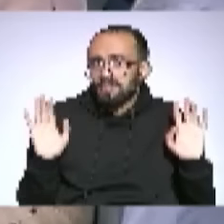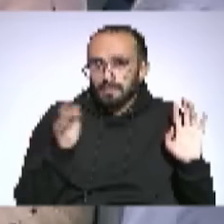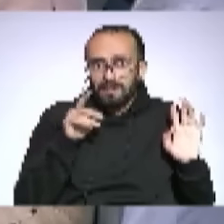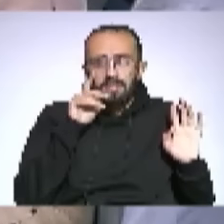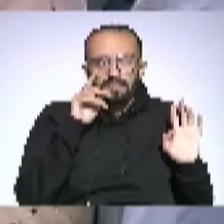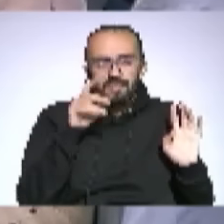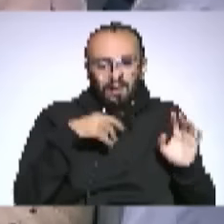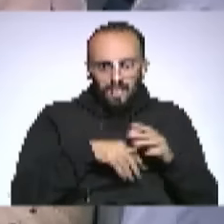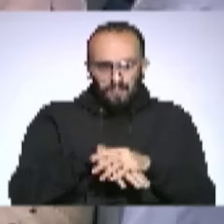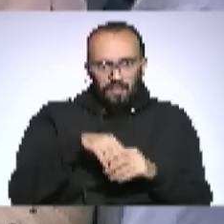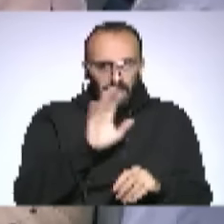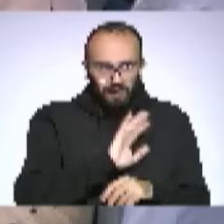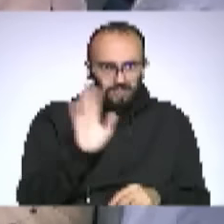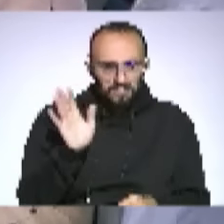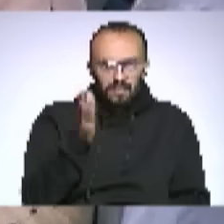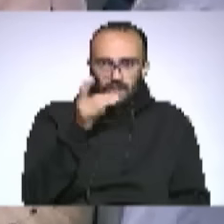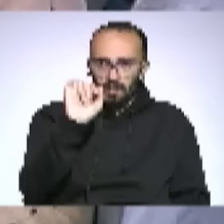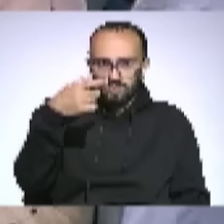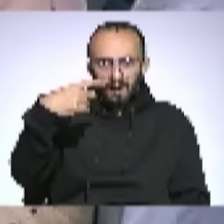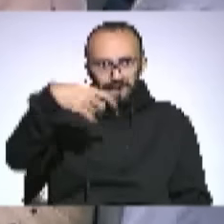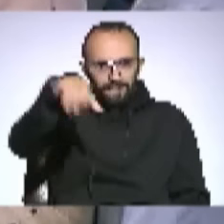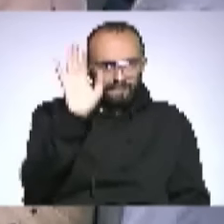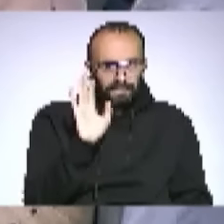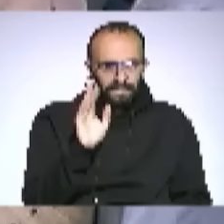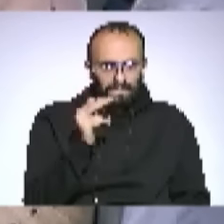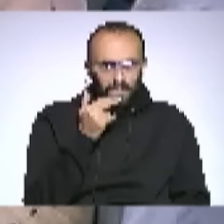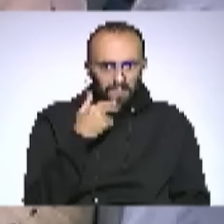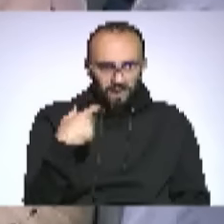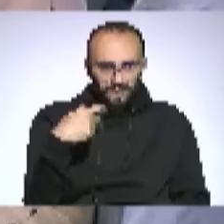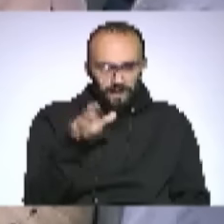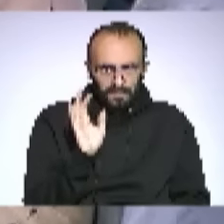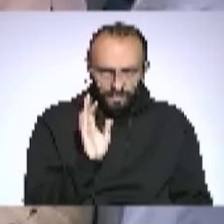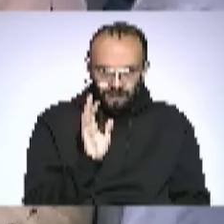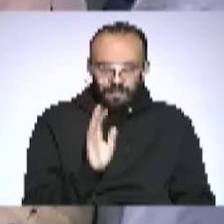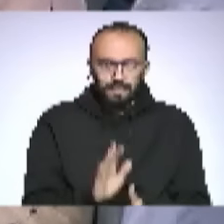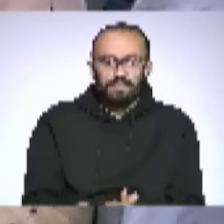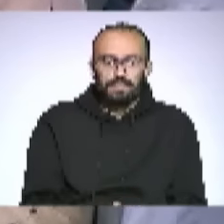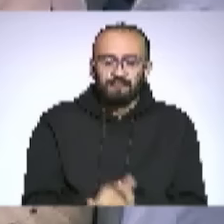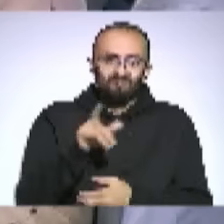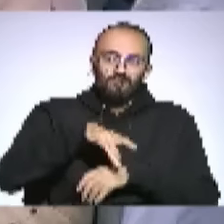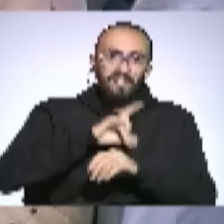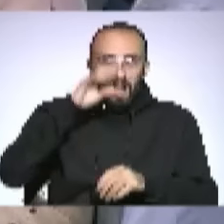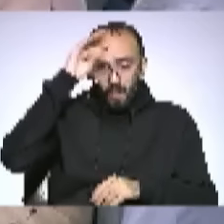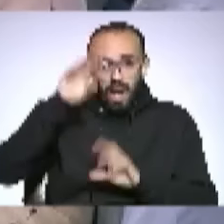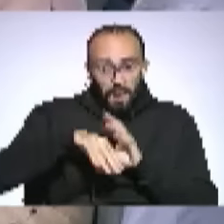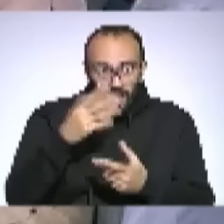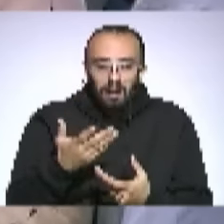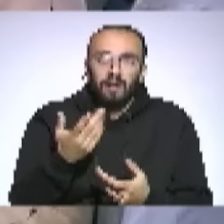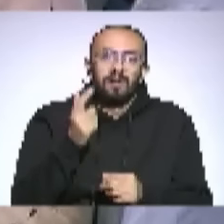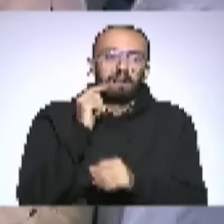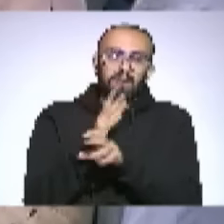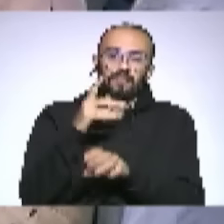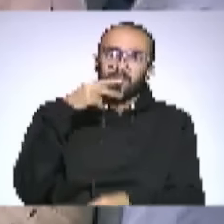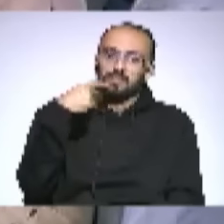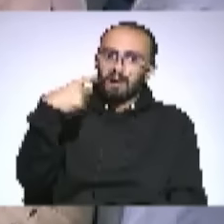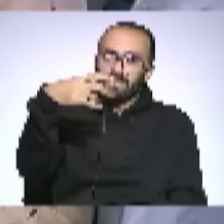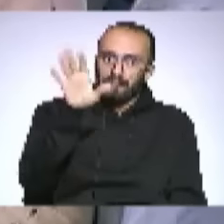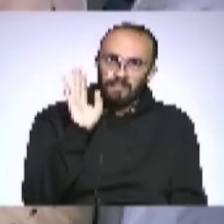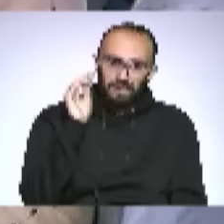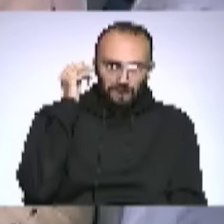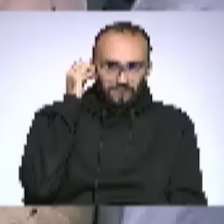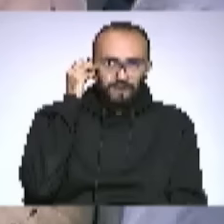حاجه لاخوك هيبقى خلاص يعني هو اخوك ينفع يخدم نفسه نفسه عملت حاجه هتبقى بحب بس مش اجبارا بقى عليا هو سمنه كبير بيعرف يخدم نفسه